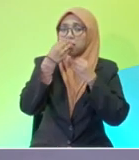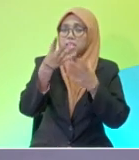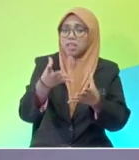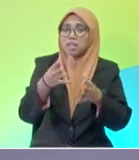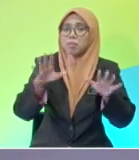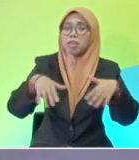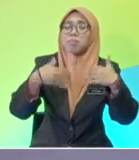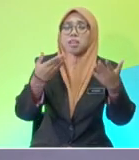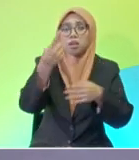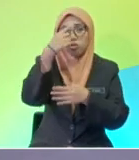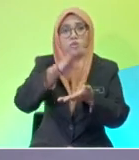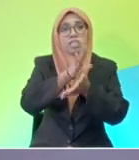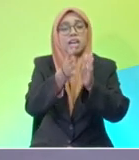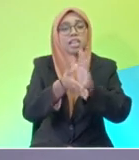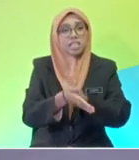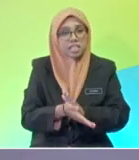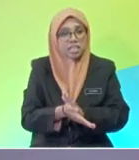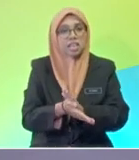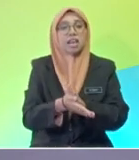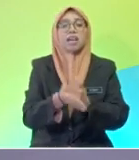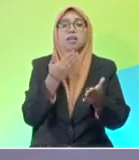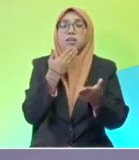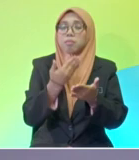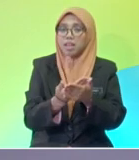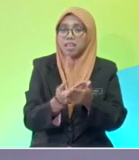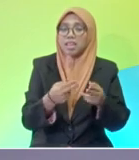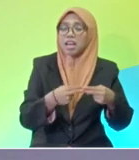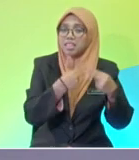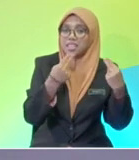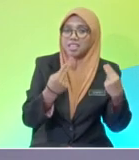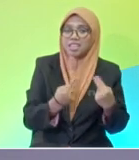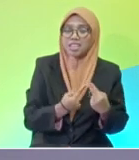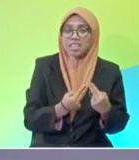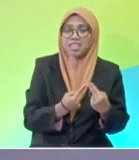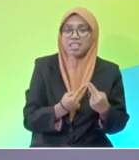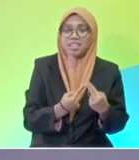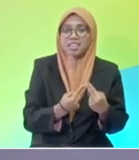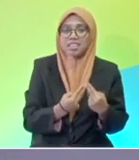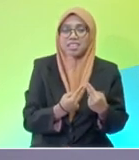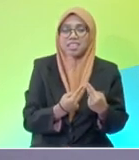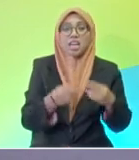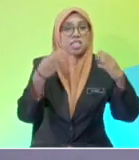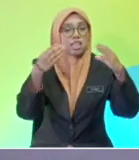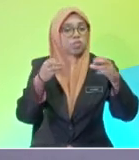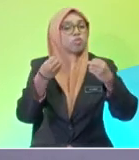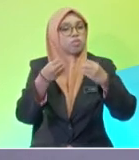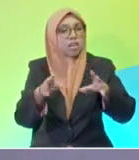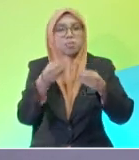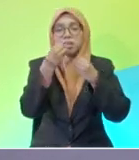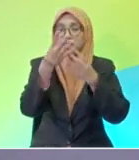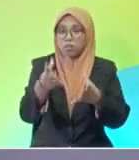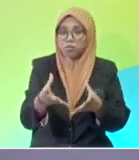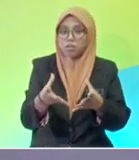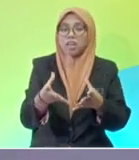menerapkan nilai baik hati jadi saya tidak Terangkan bersama Kak jadi saya harap di rumah